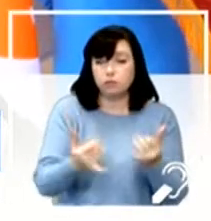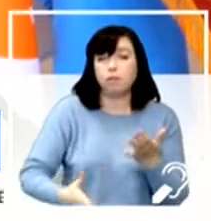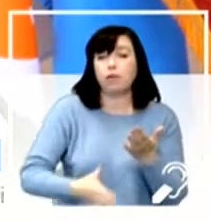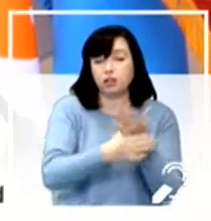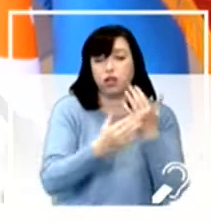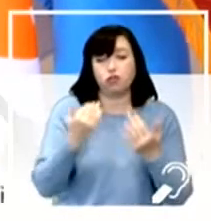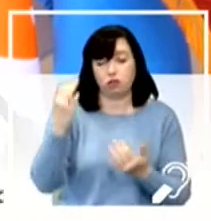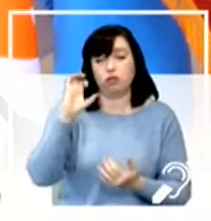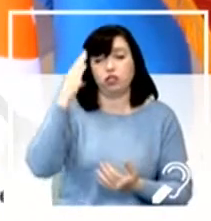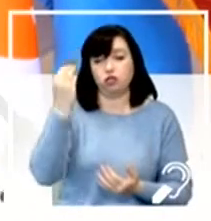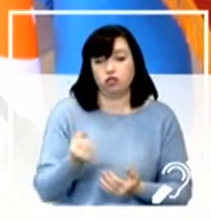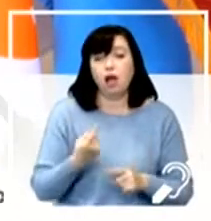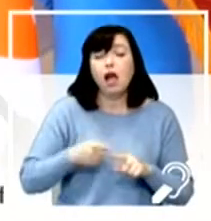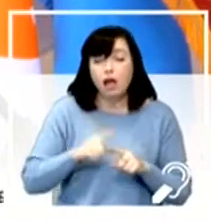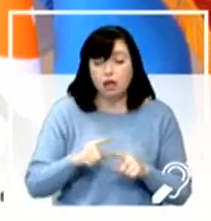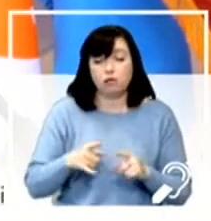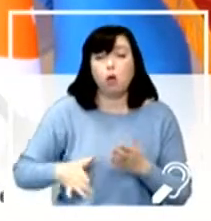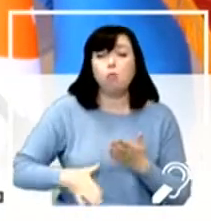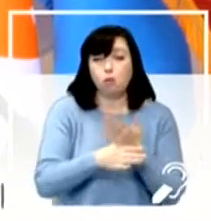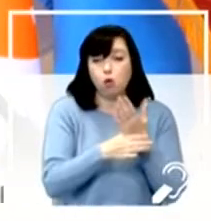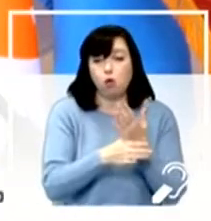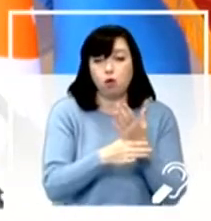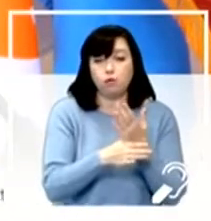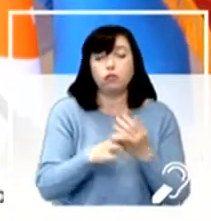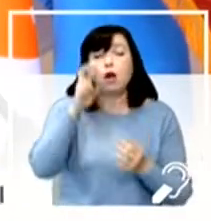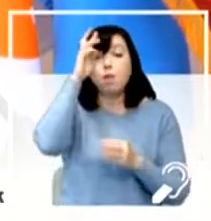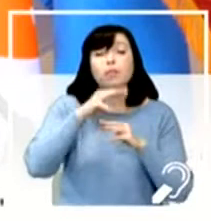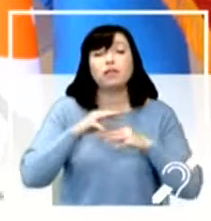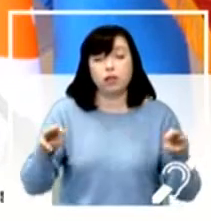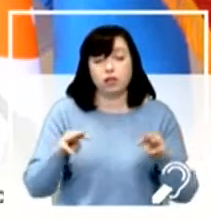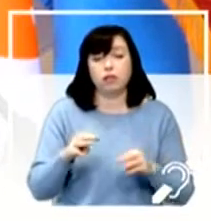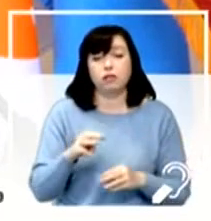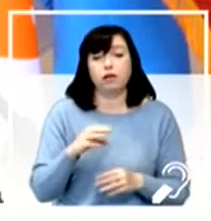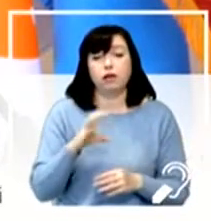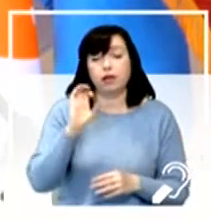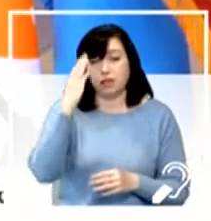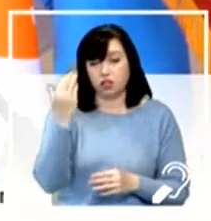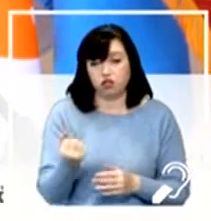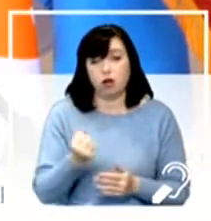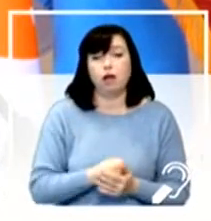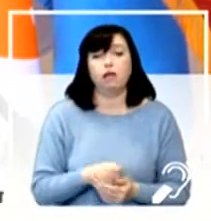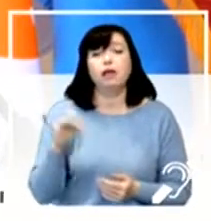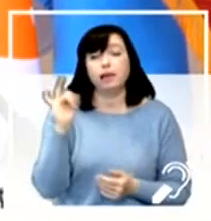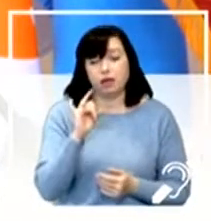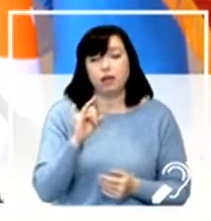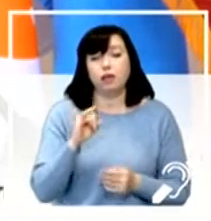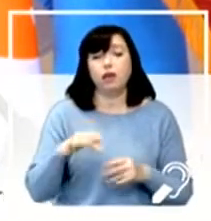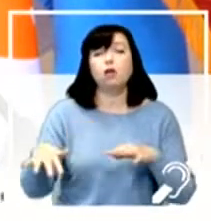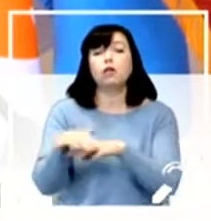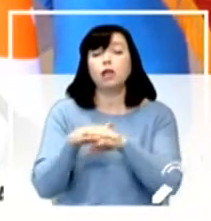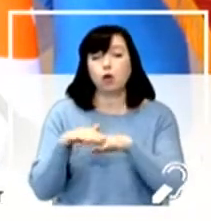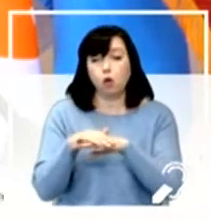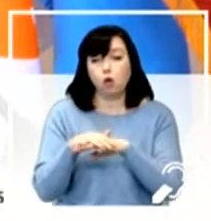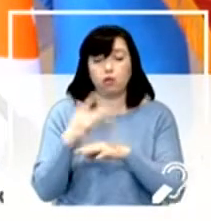SUA. Este o investiție a guvernului SUA și a